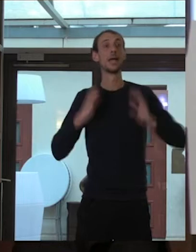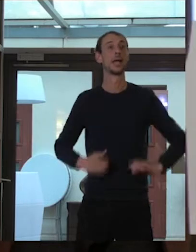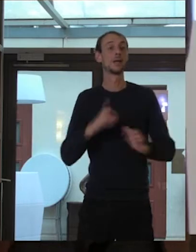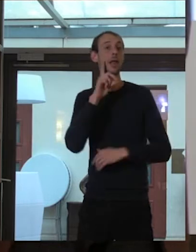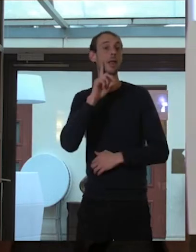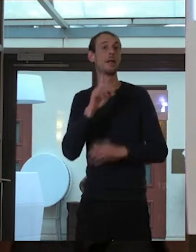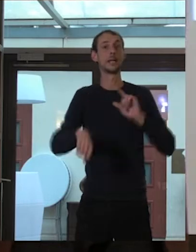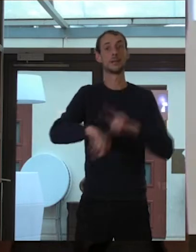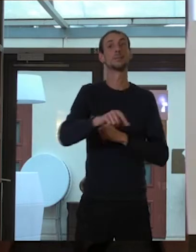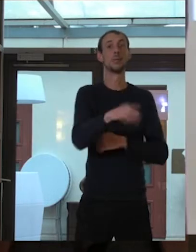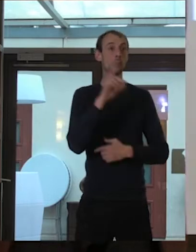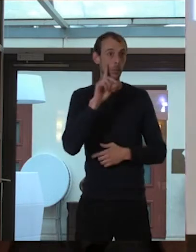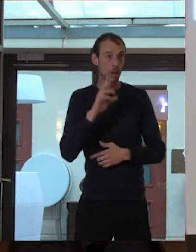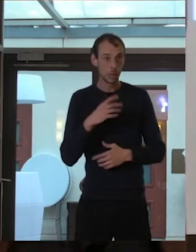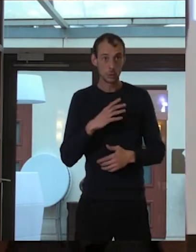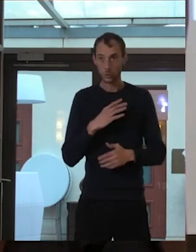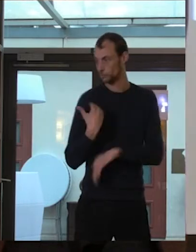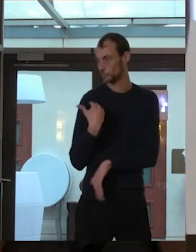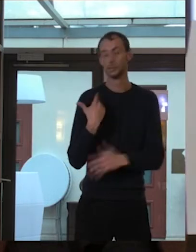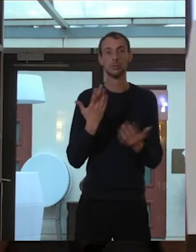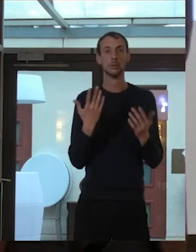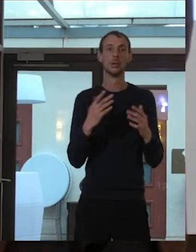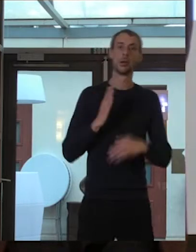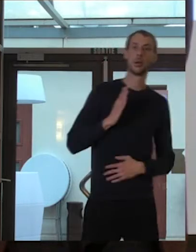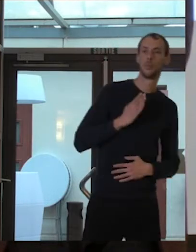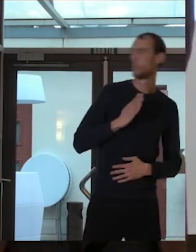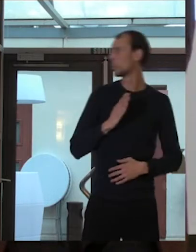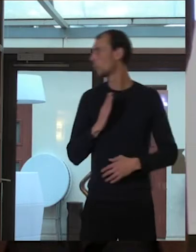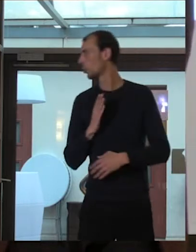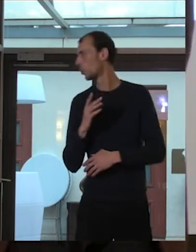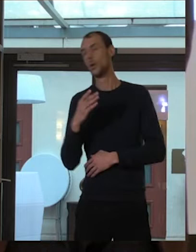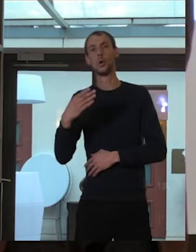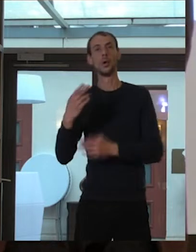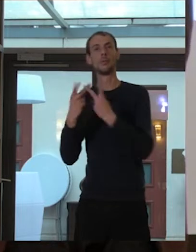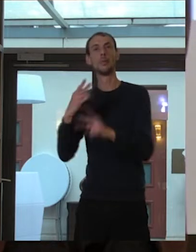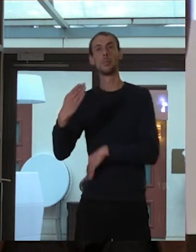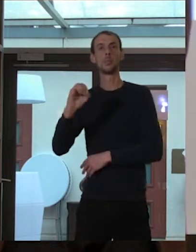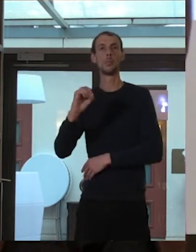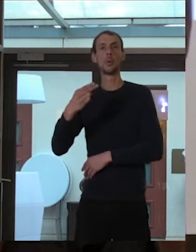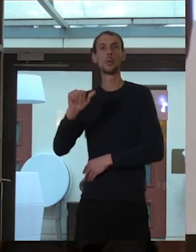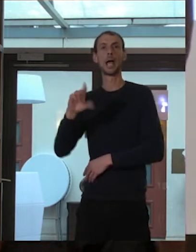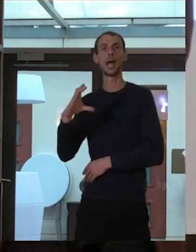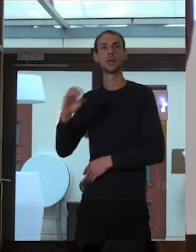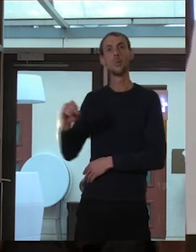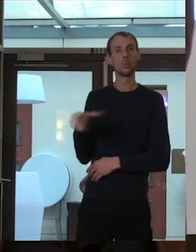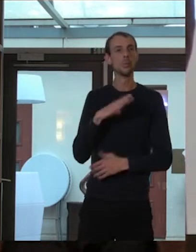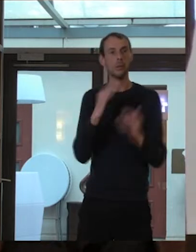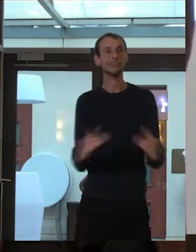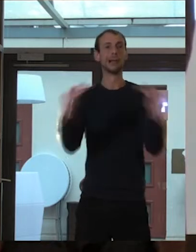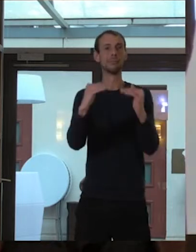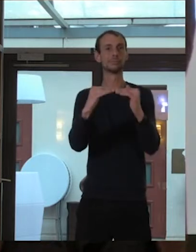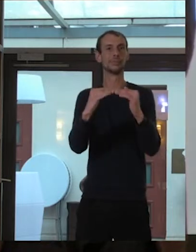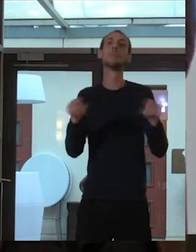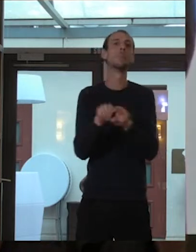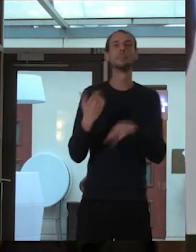de la parité le dernier match, Bordeaux-Monaco. Et de la même façon, l'UBB, samedi, avait placé le match UBB-PO sous le signe de la parité. Donc